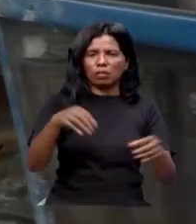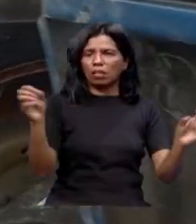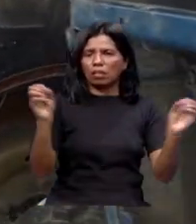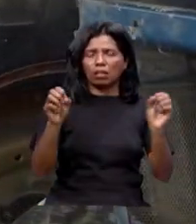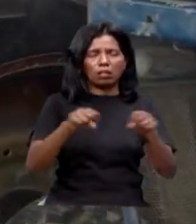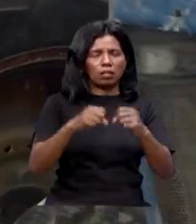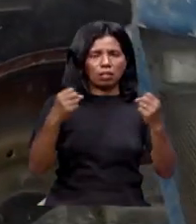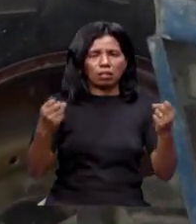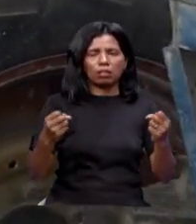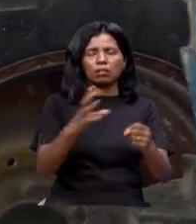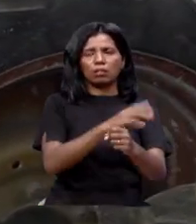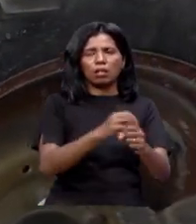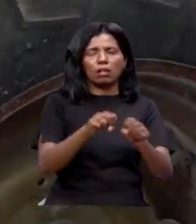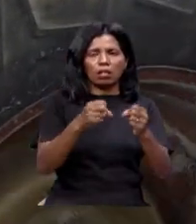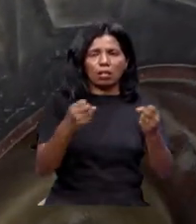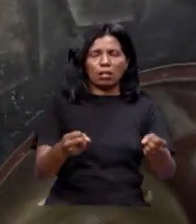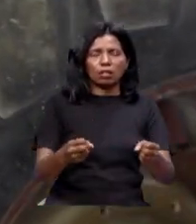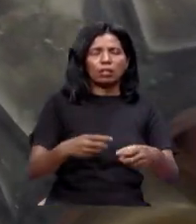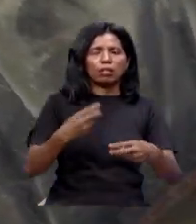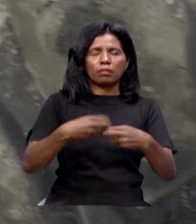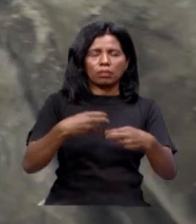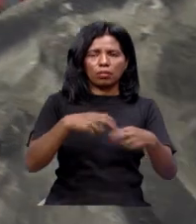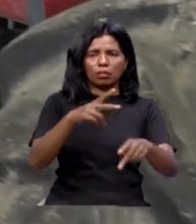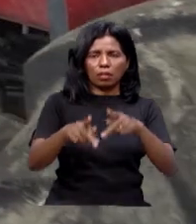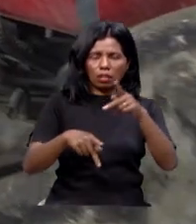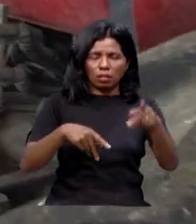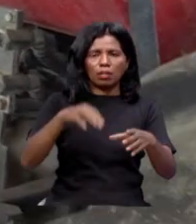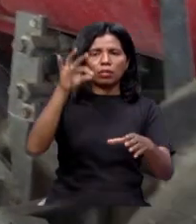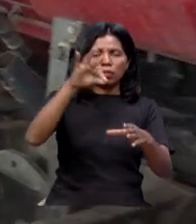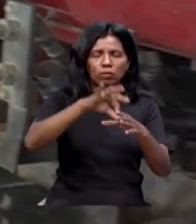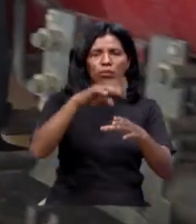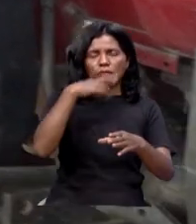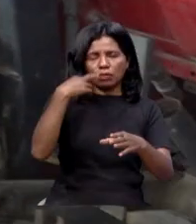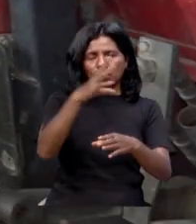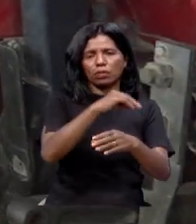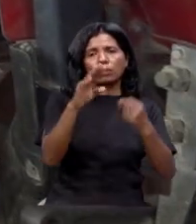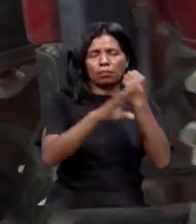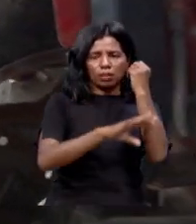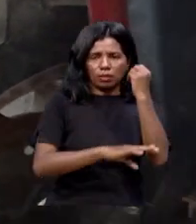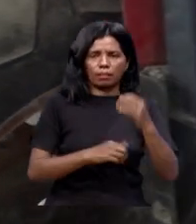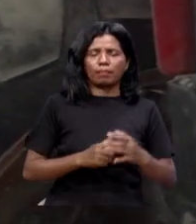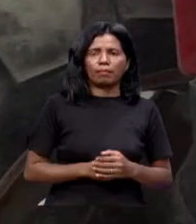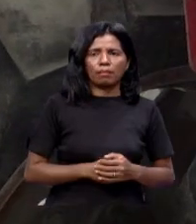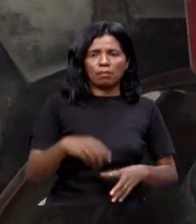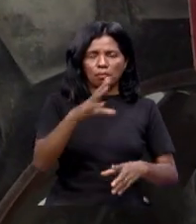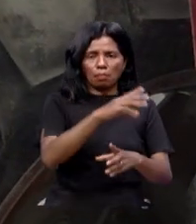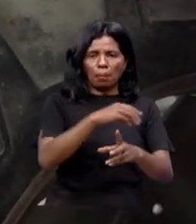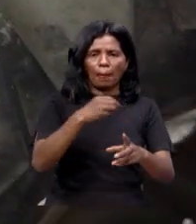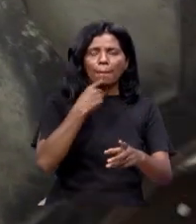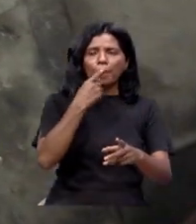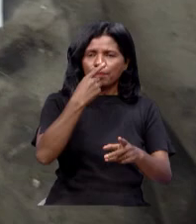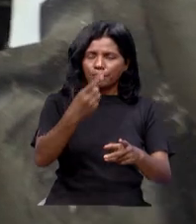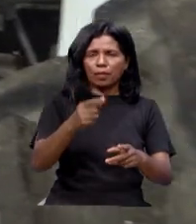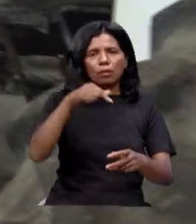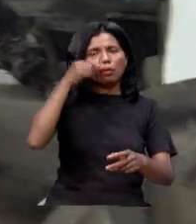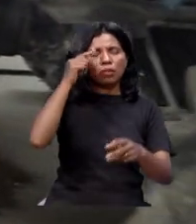ona hori dificulta povo agricultor sira a tu halotos nonatar. Diretor di Resau Ministerio Agricultura no Pesca Sateteng,